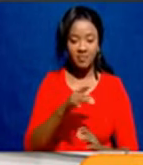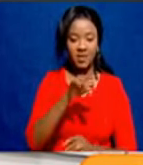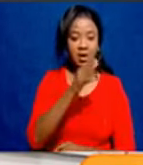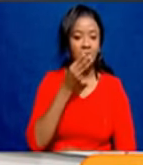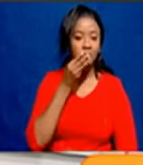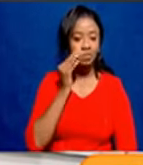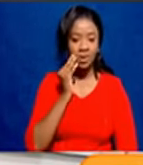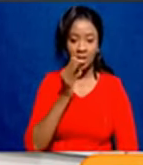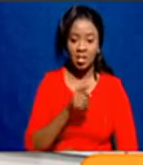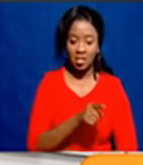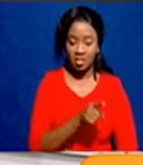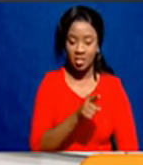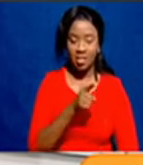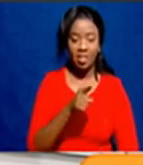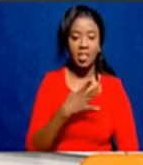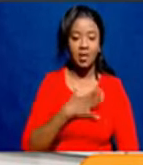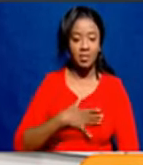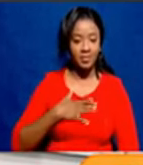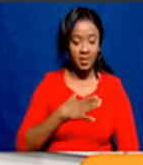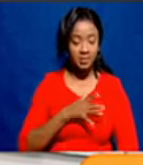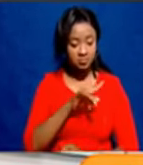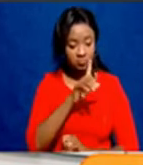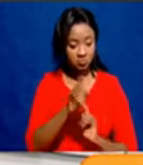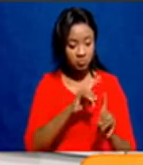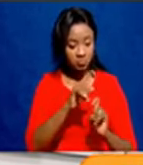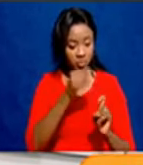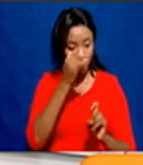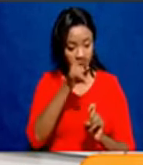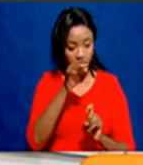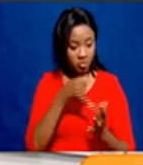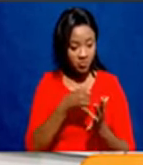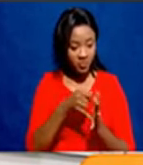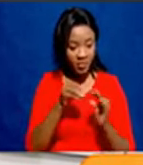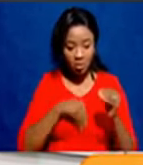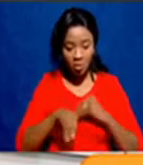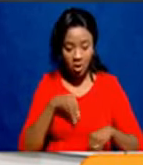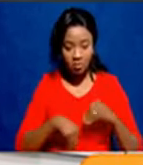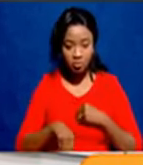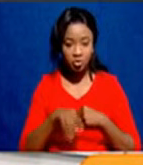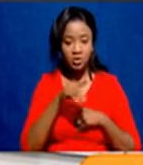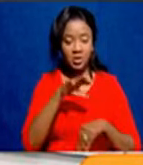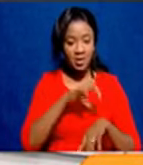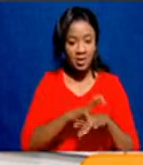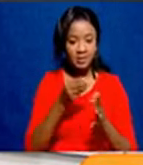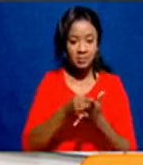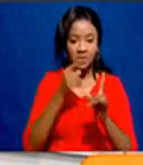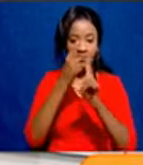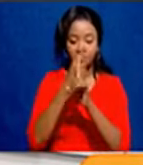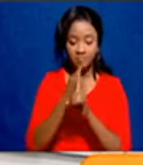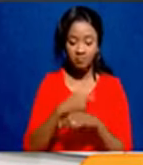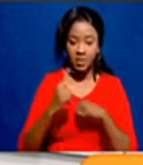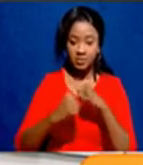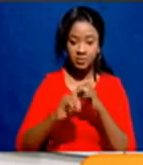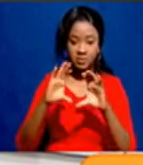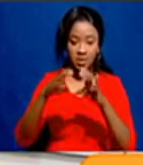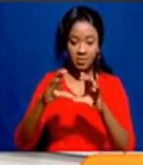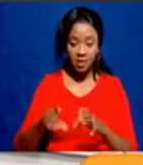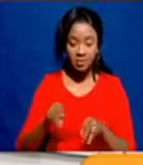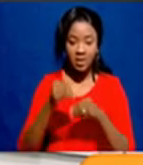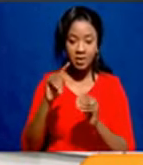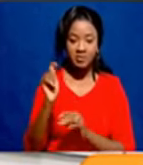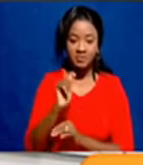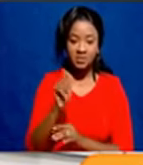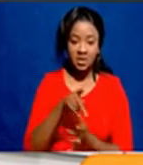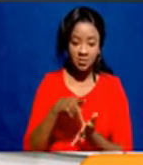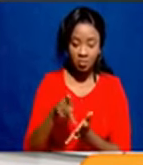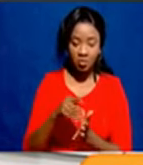Wycliffe Oparanya kujibu mashtaka yanayohusiana na ufisadi. Naam, Oparanya anadaiwa kupokea pesa kutoka kampuni 6 ambazo zilipewa kandarasi